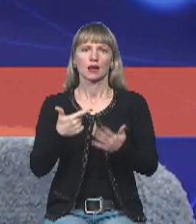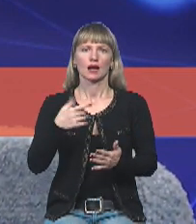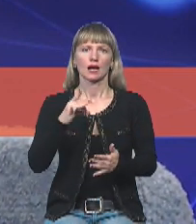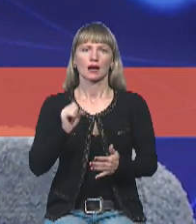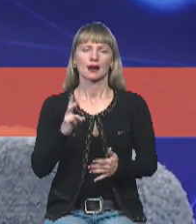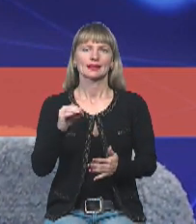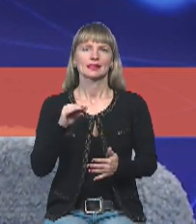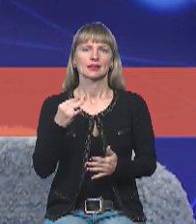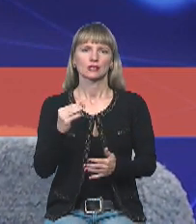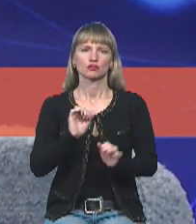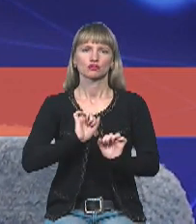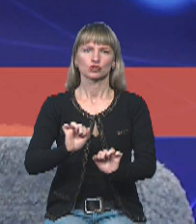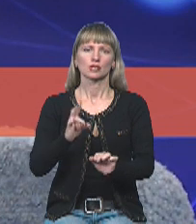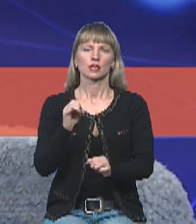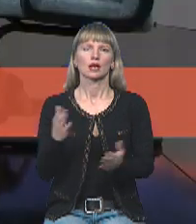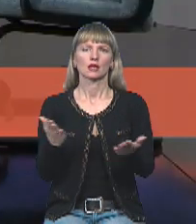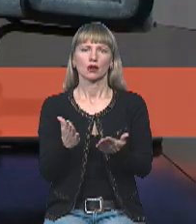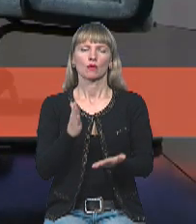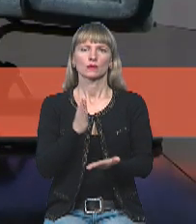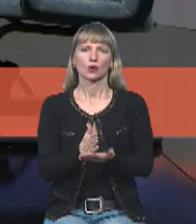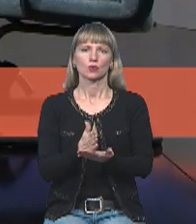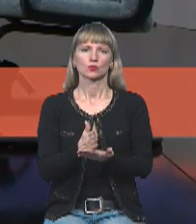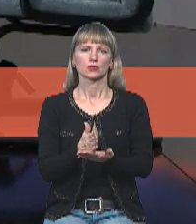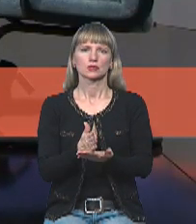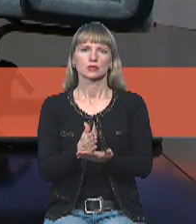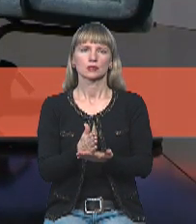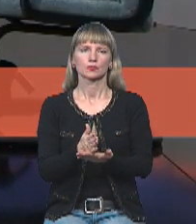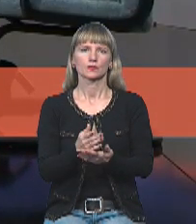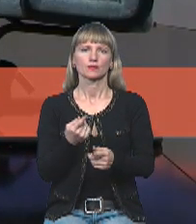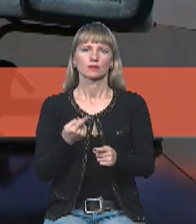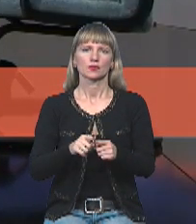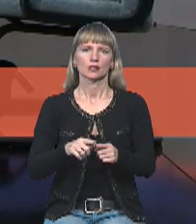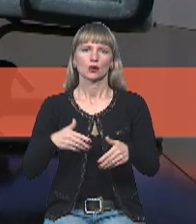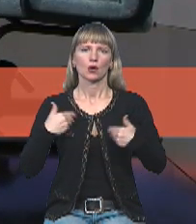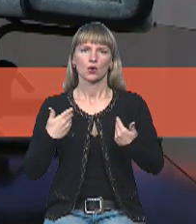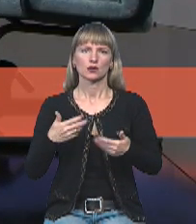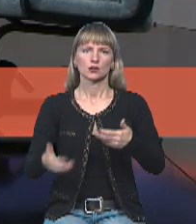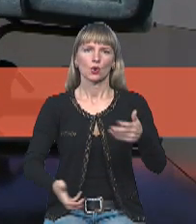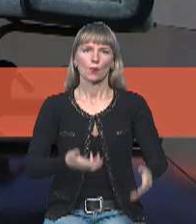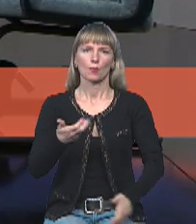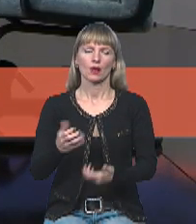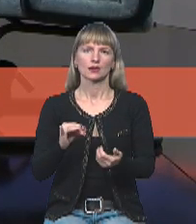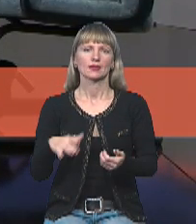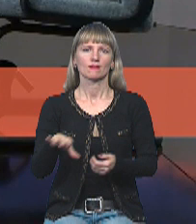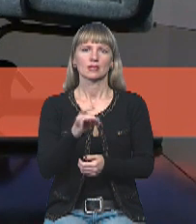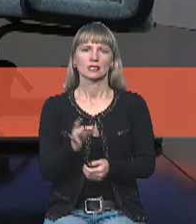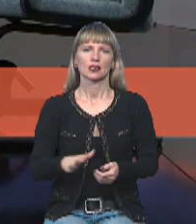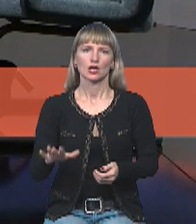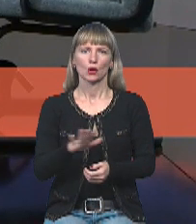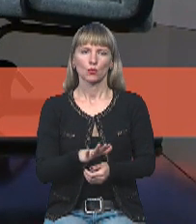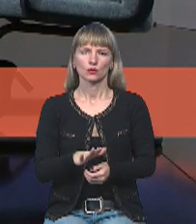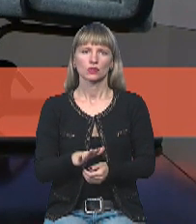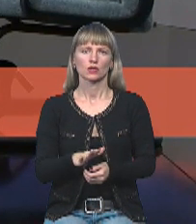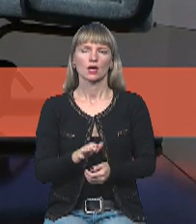гранітний щит, який, на якому, власне, і знаходиться сама ця корисна копалина, так і весь регіон. Але